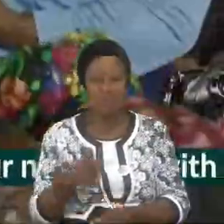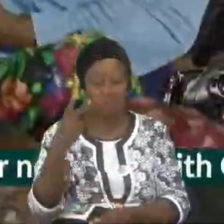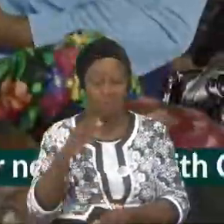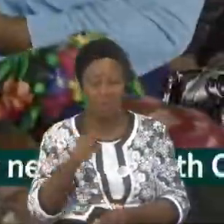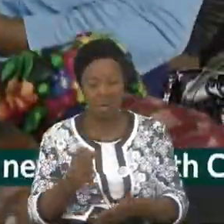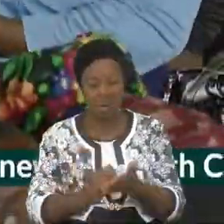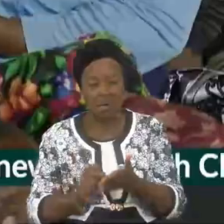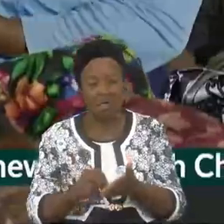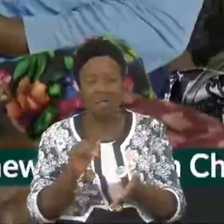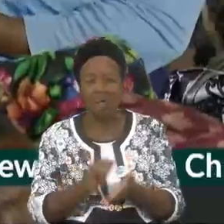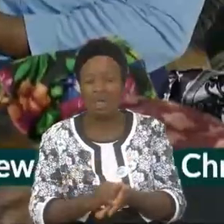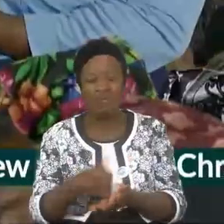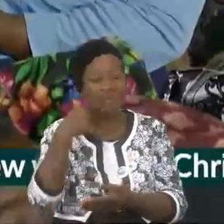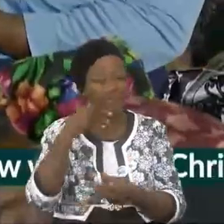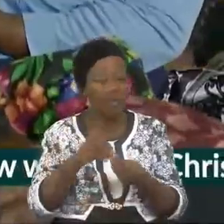Vous pouvez noter ça.